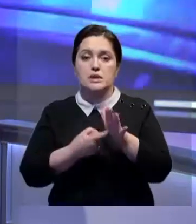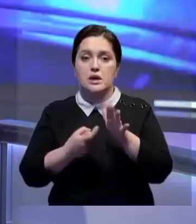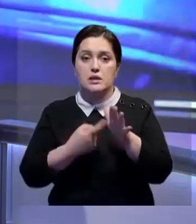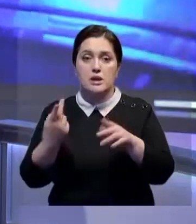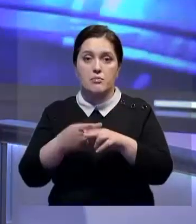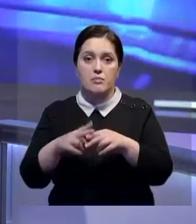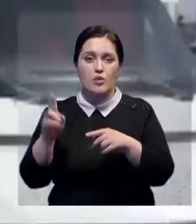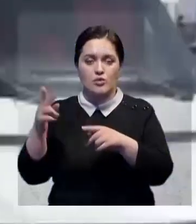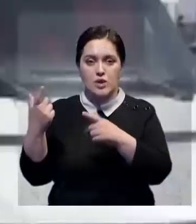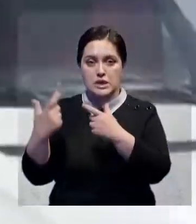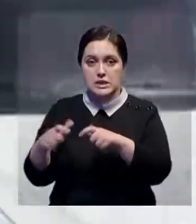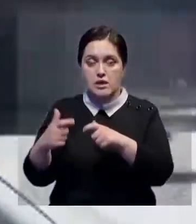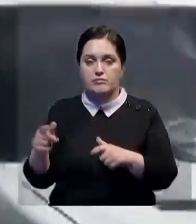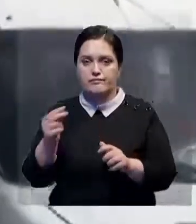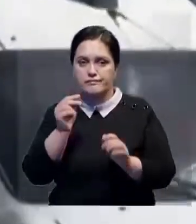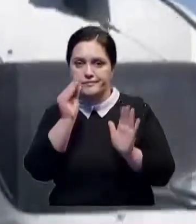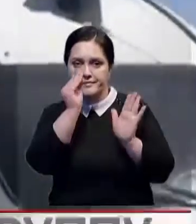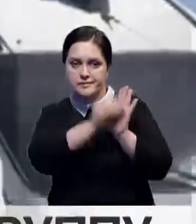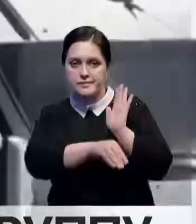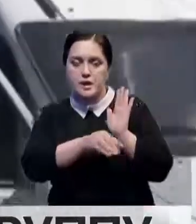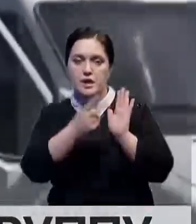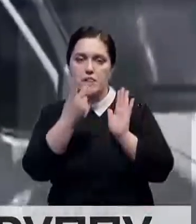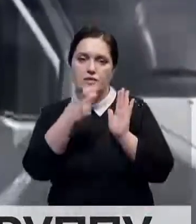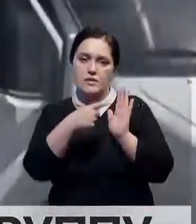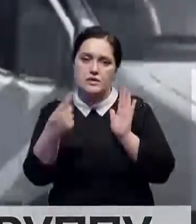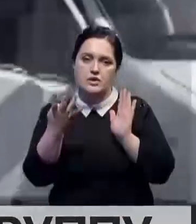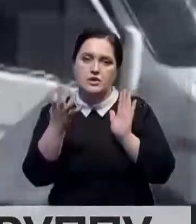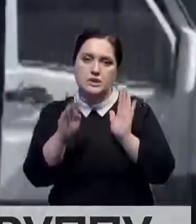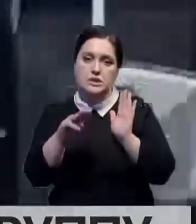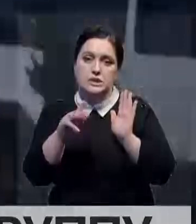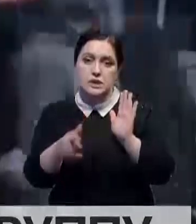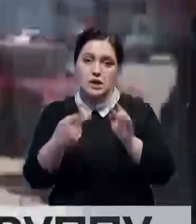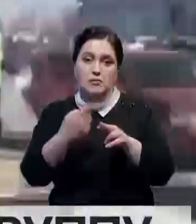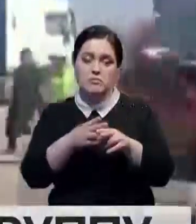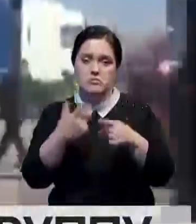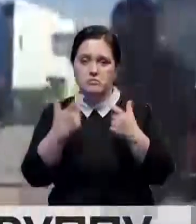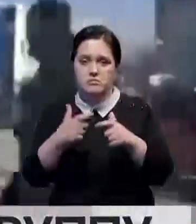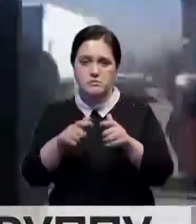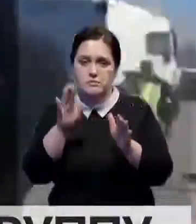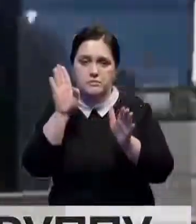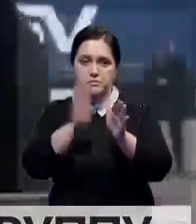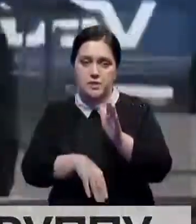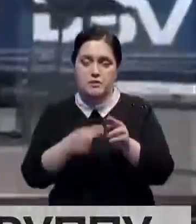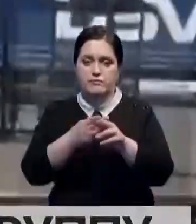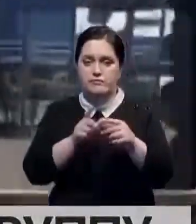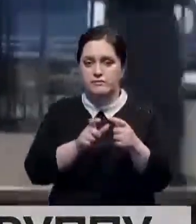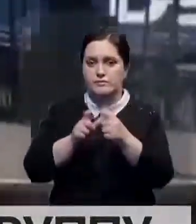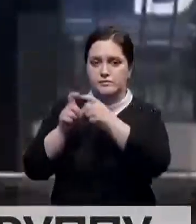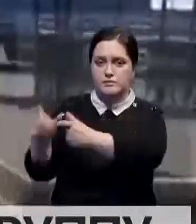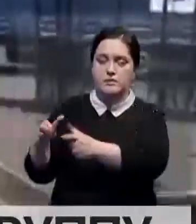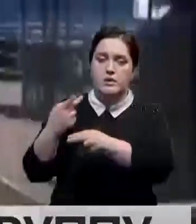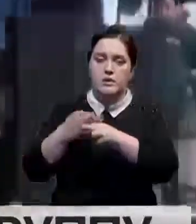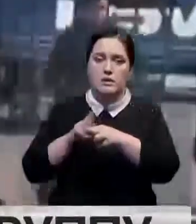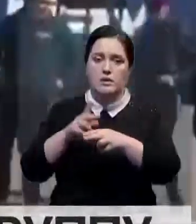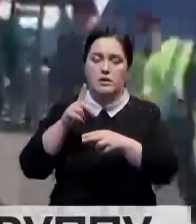версии следствия, экзаменуемые платили им денежное вознаграждение от 200 до 400 тысяч тенге и фактически не проходили тестирование на